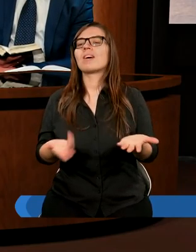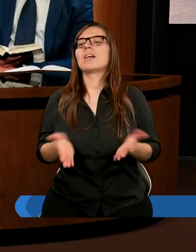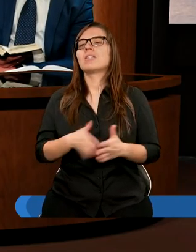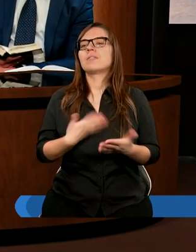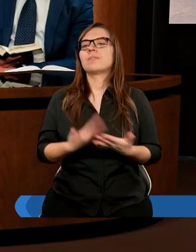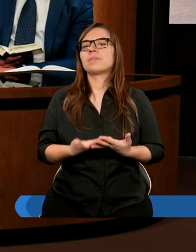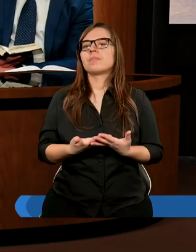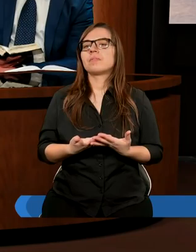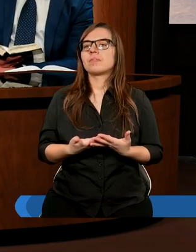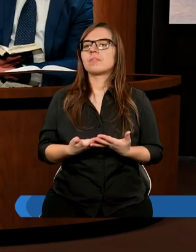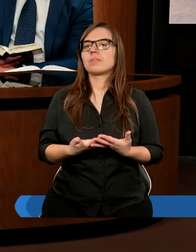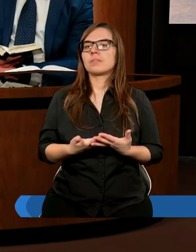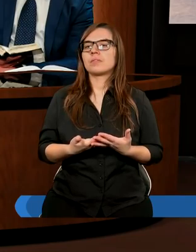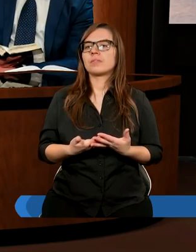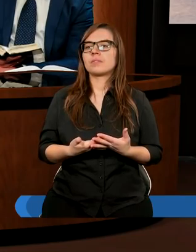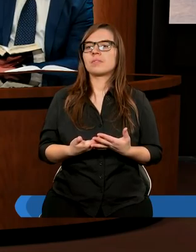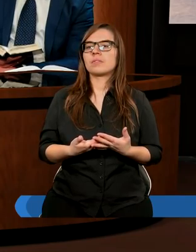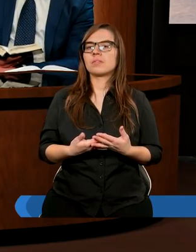No.